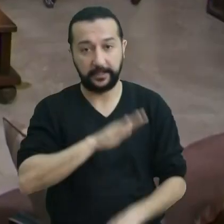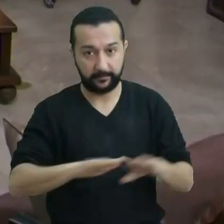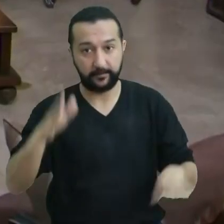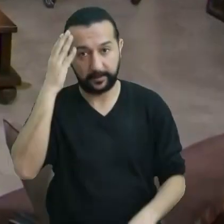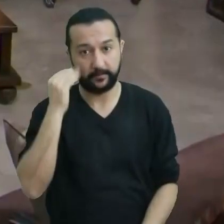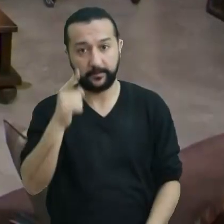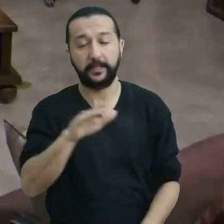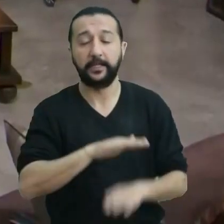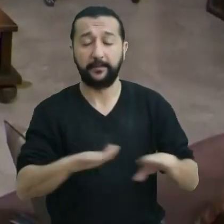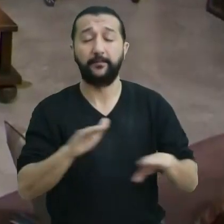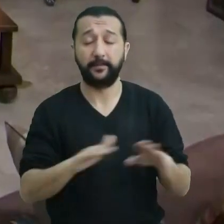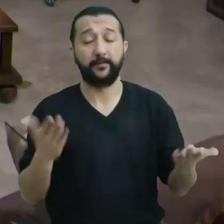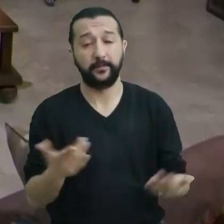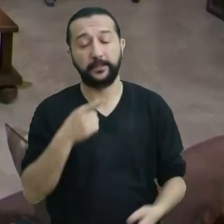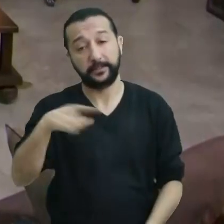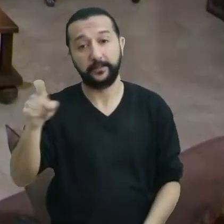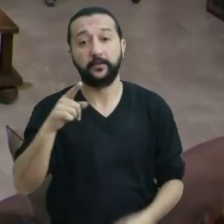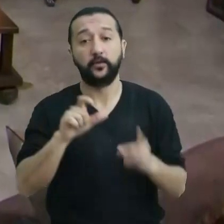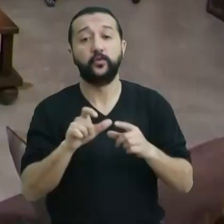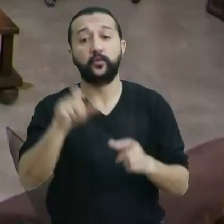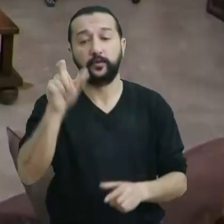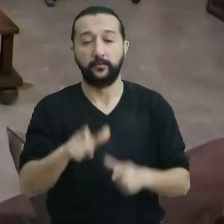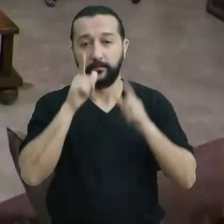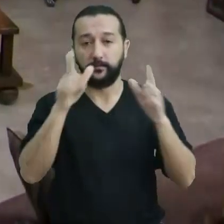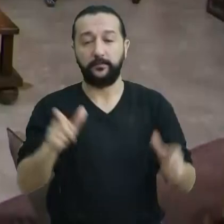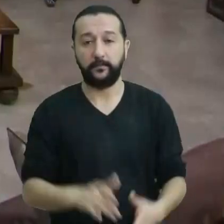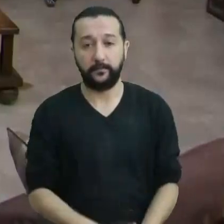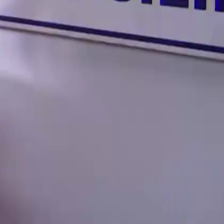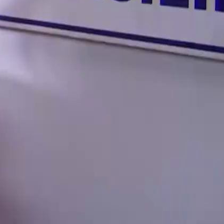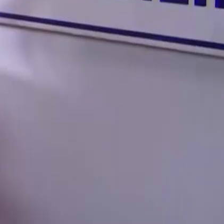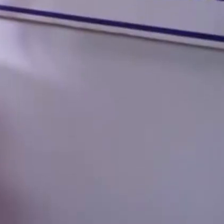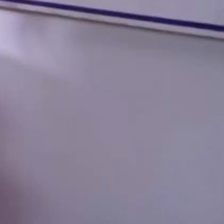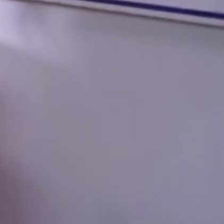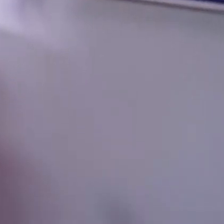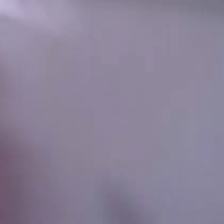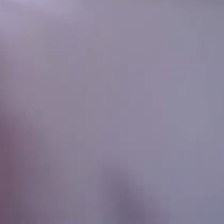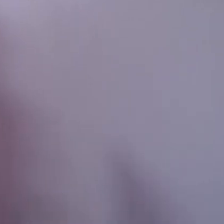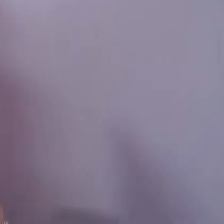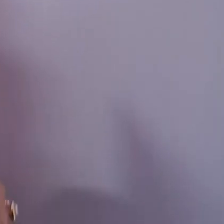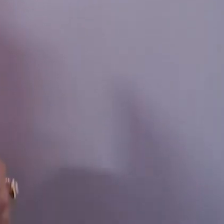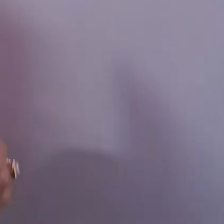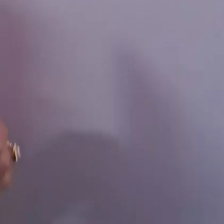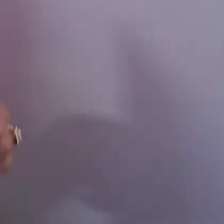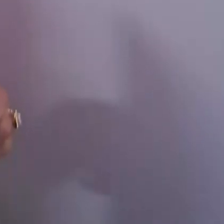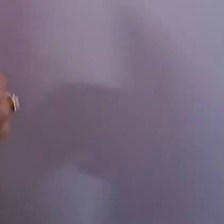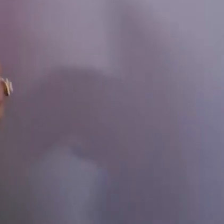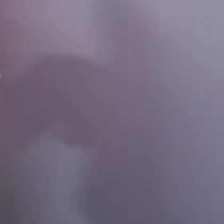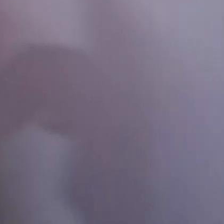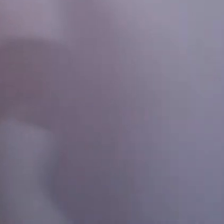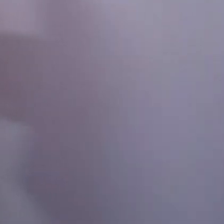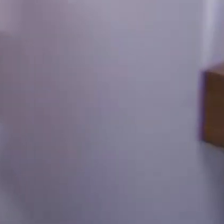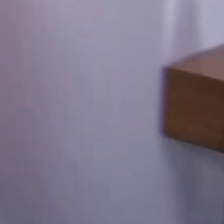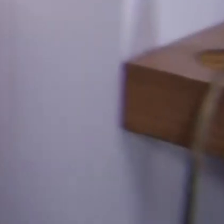Tamam mı? Tamam ya, tamam. Hadi. Şükrü! Rüyam'ın elindeki kağıtta pazartesi,